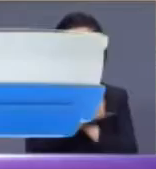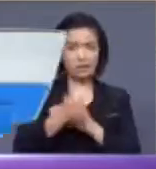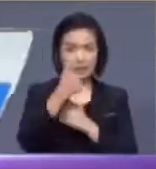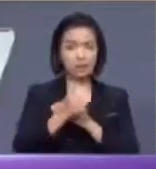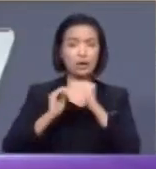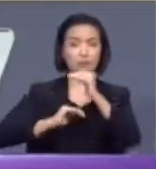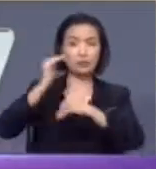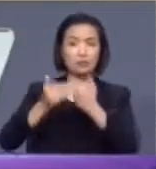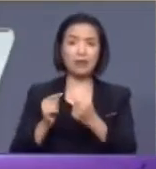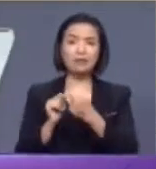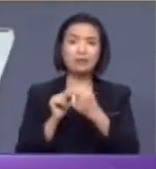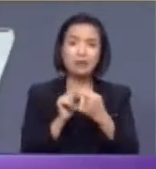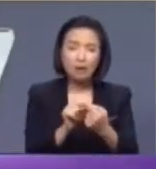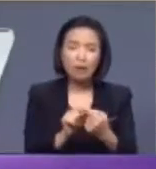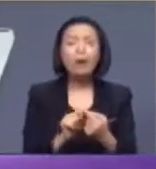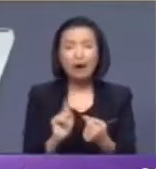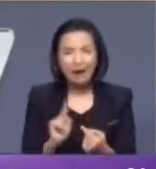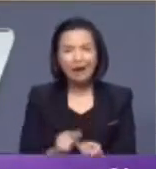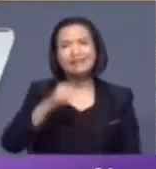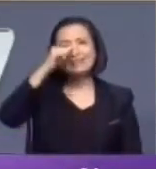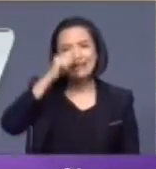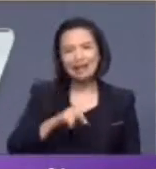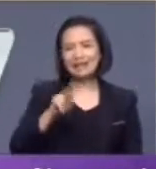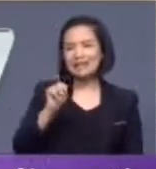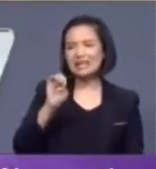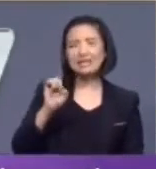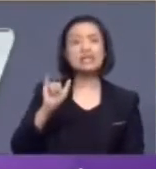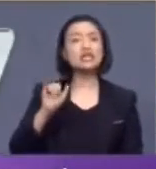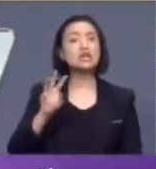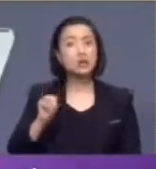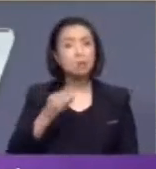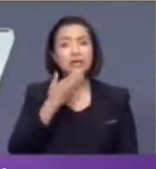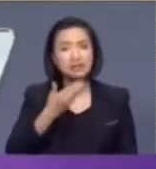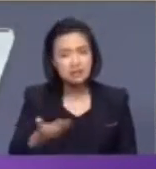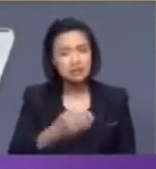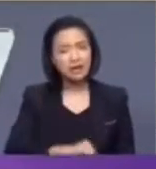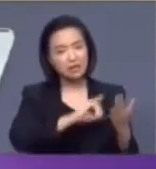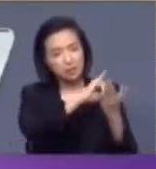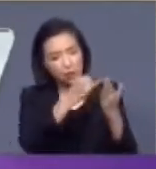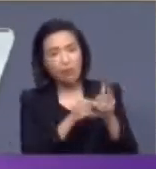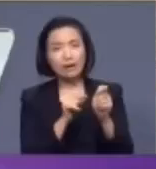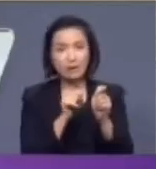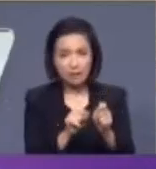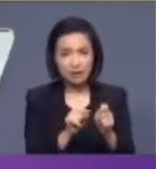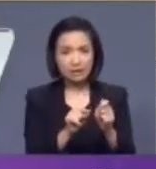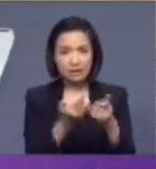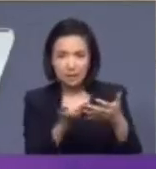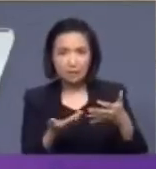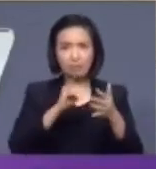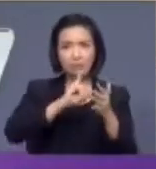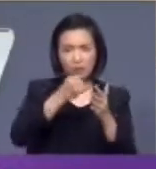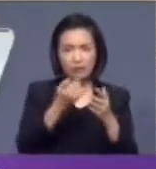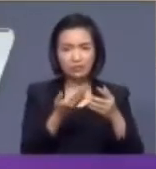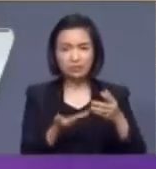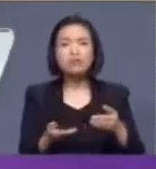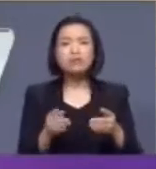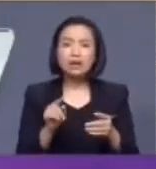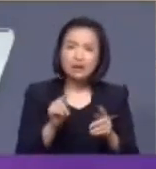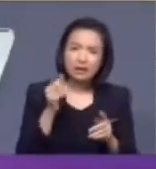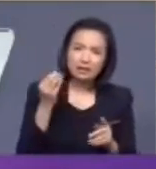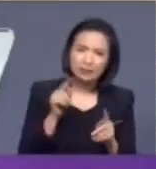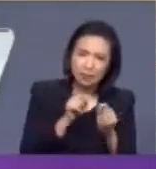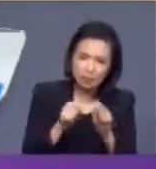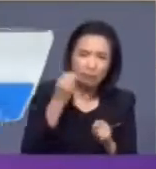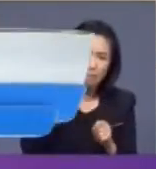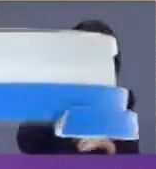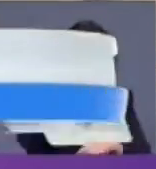งการไทยนิยมยั่งยืนนั้นซึ่งจะทำในพื้นที่ทุกระดับตั้งแต่จังหวัดอำเภอตำบลและหมู่บ้านจะประกอบไปด้วยหลักการ9